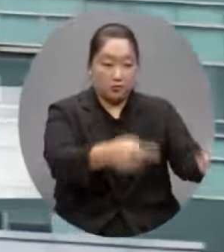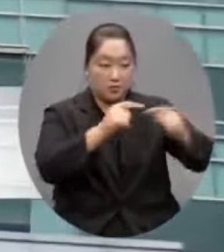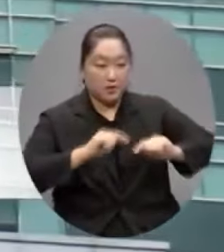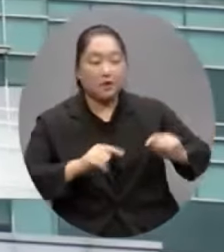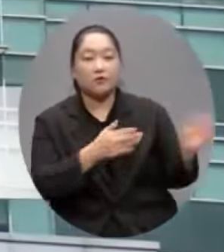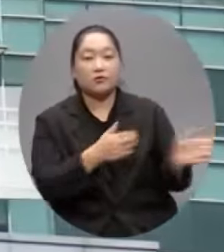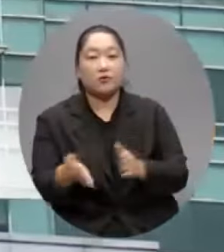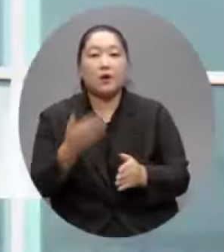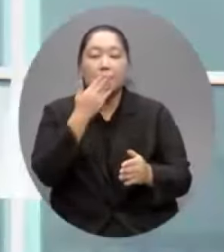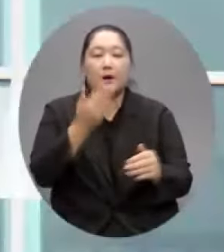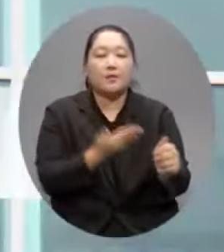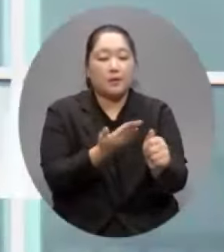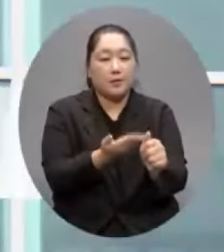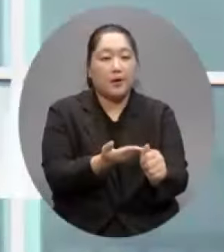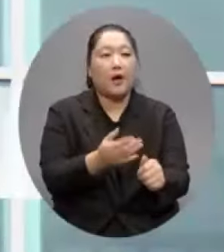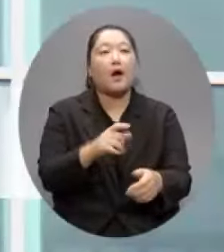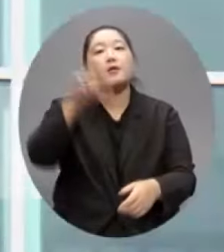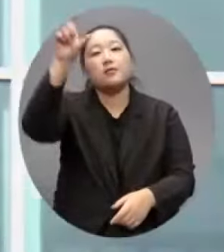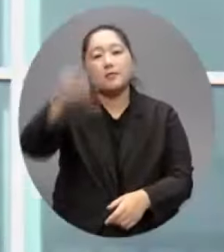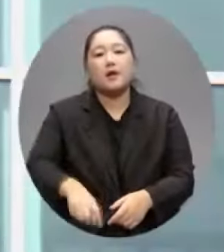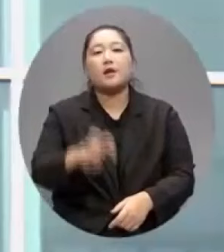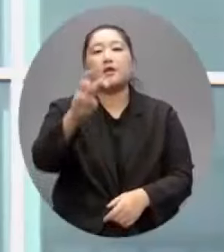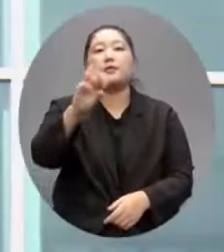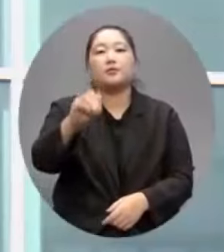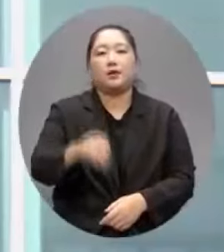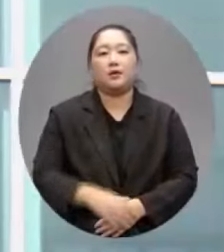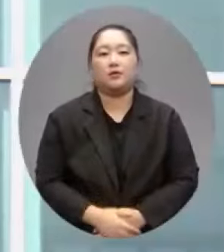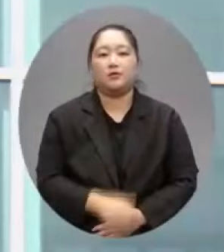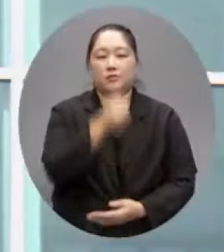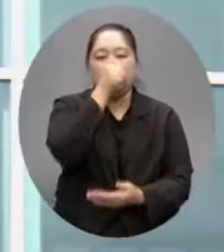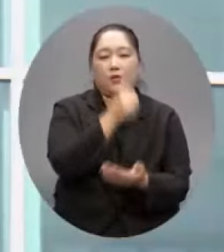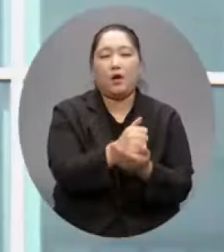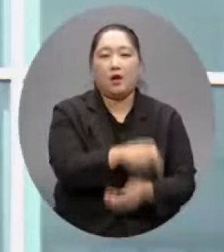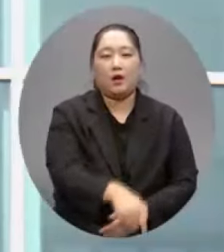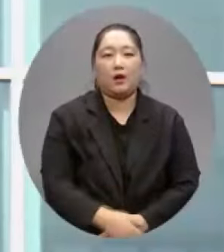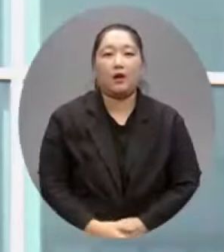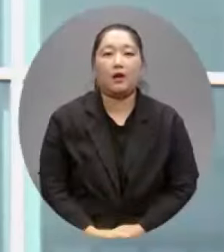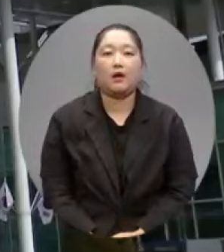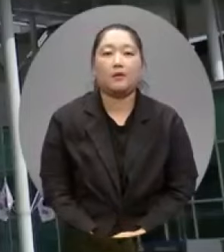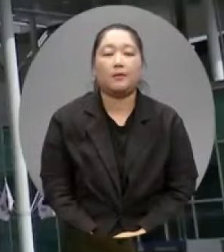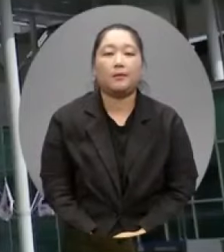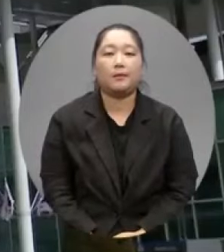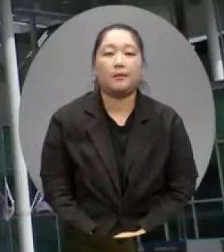마련해 식사비 30여만 원을 결제한 혐의를 받고 있습니다.